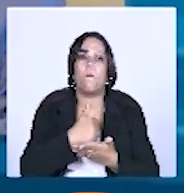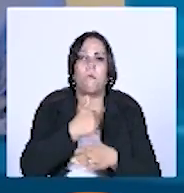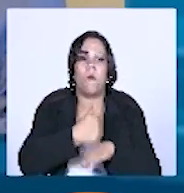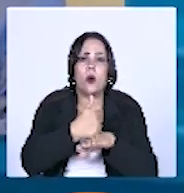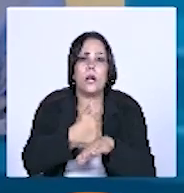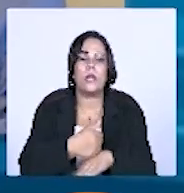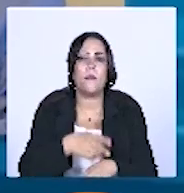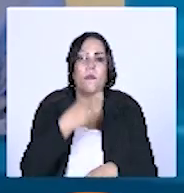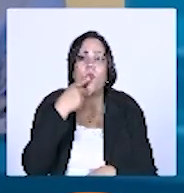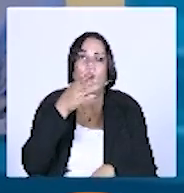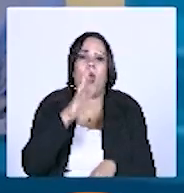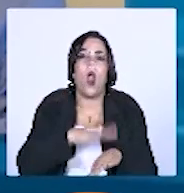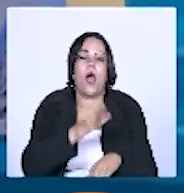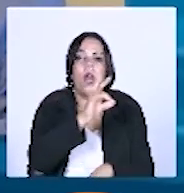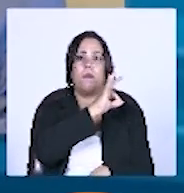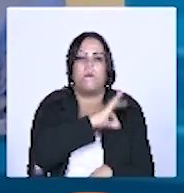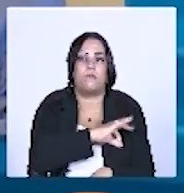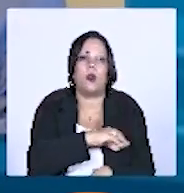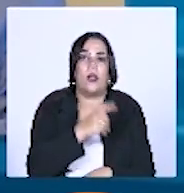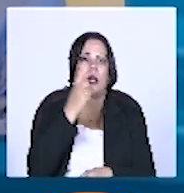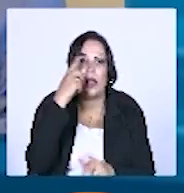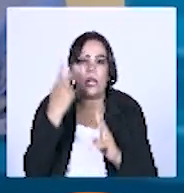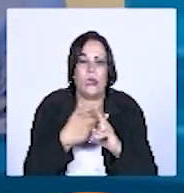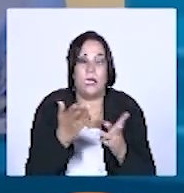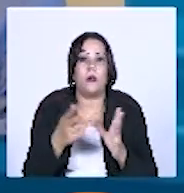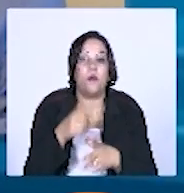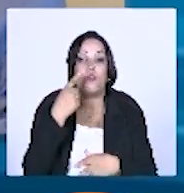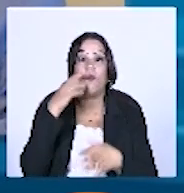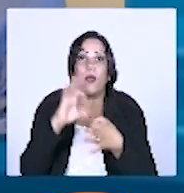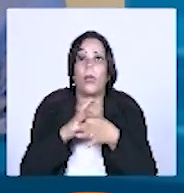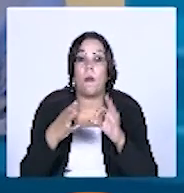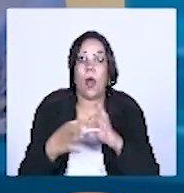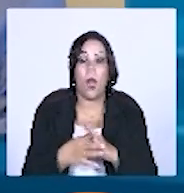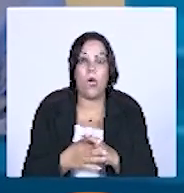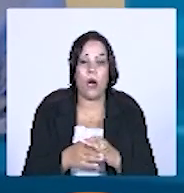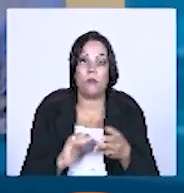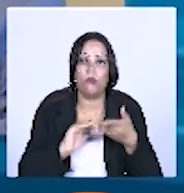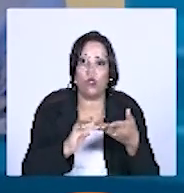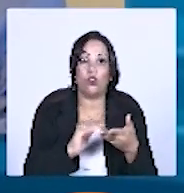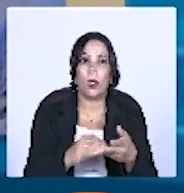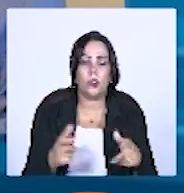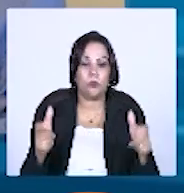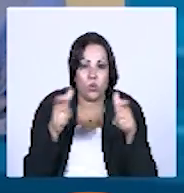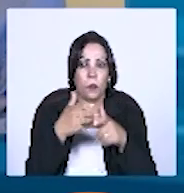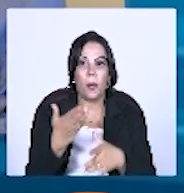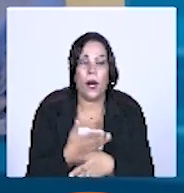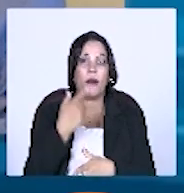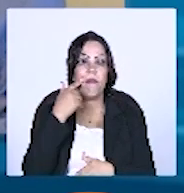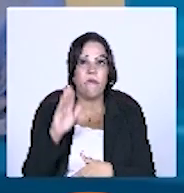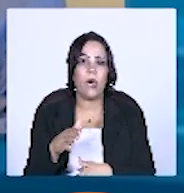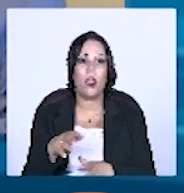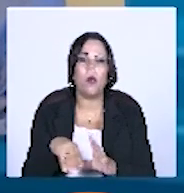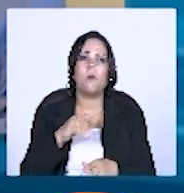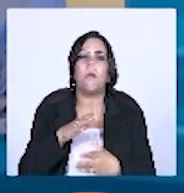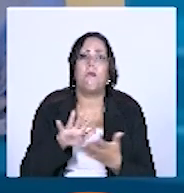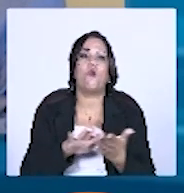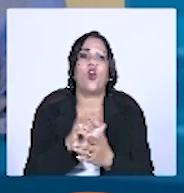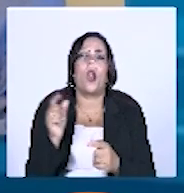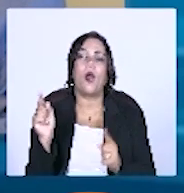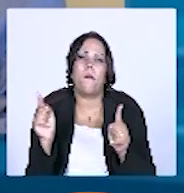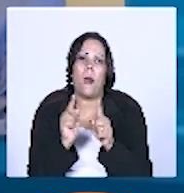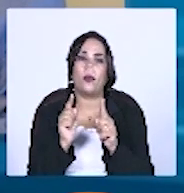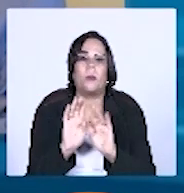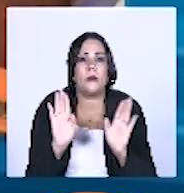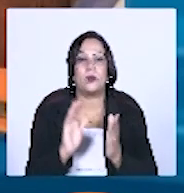يعني لما نلاقي جمعيه اهليه بتخدم المجتمع المحلي فهي بتخدم في قضايا محدده